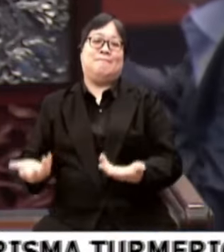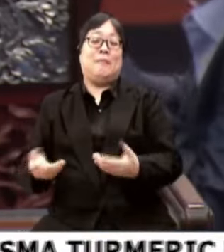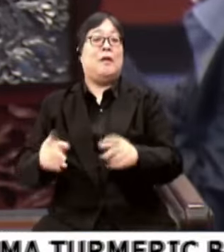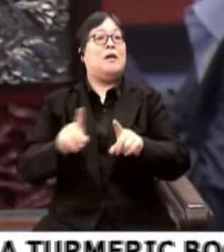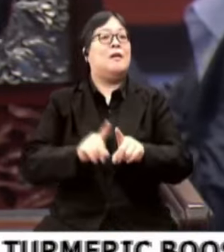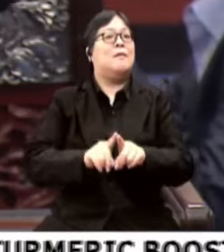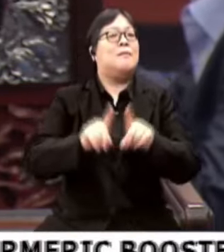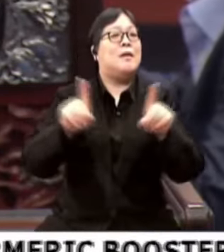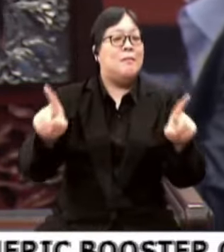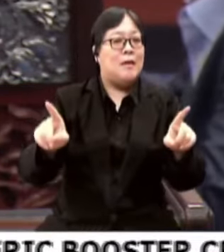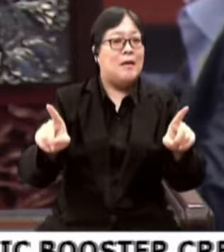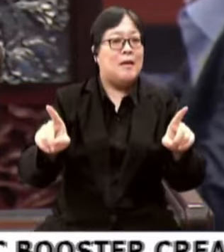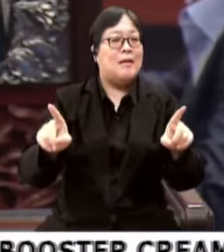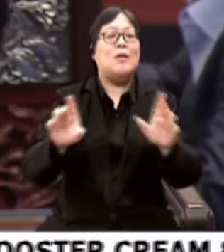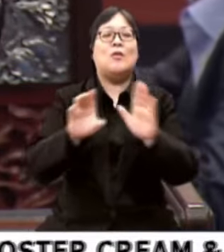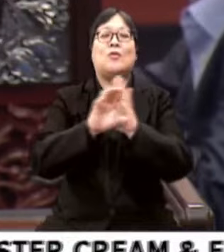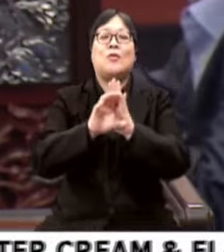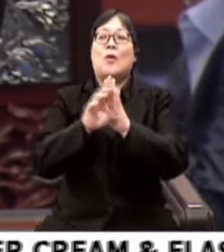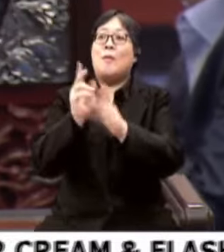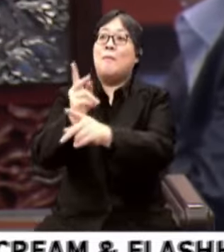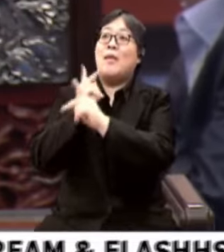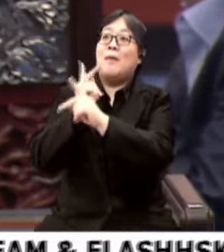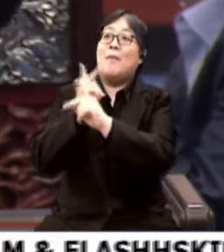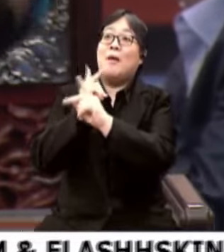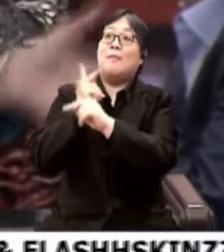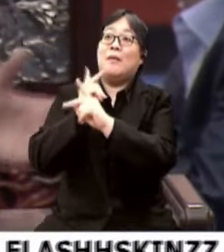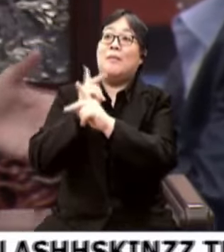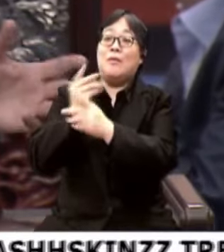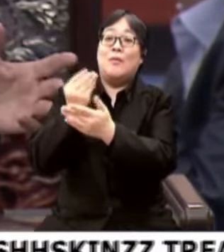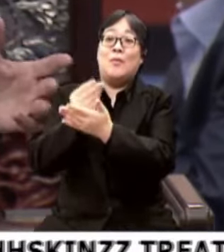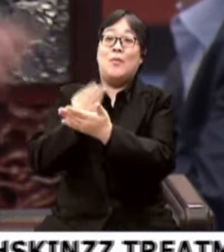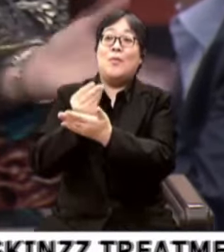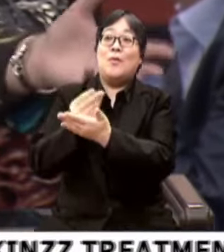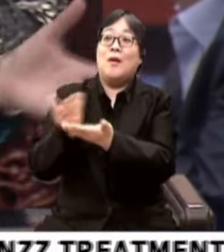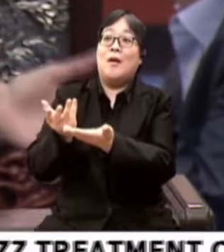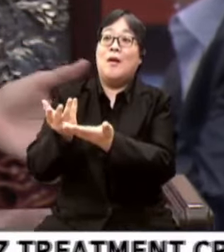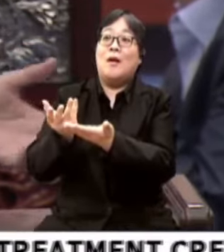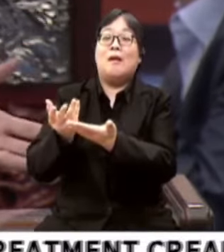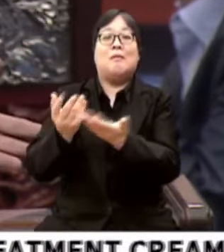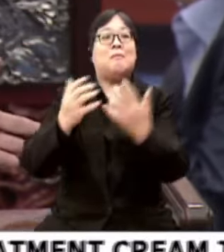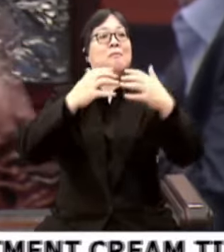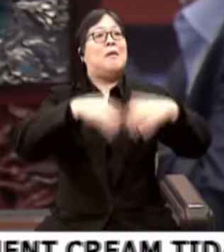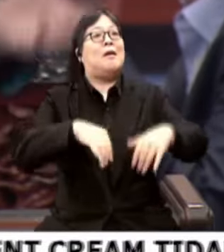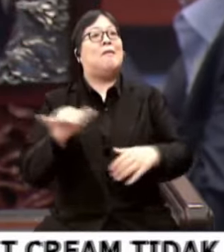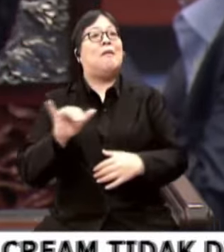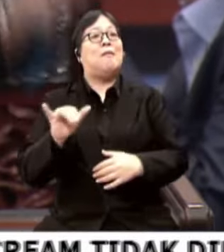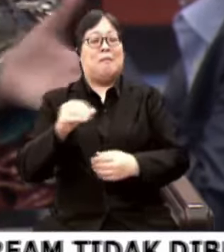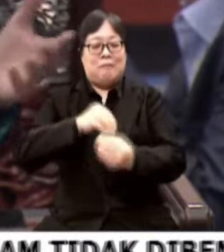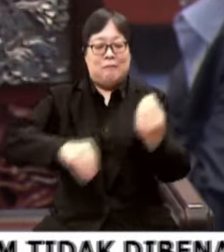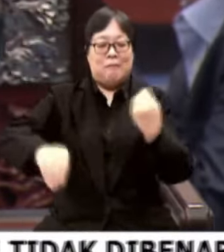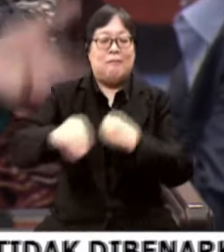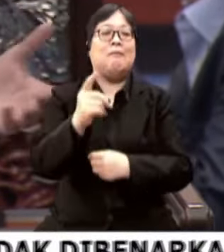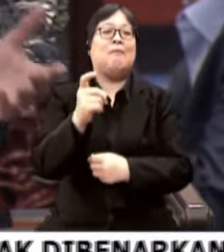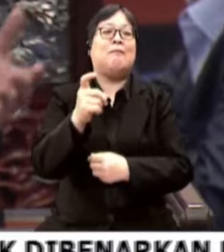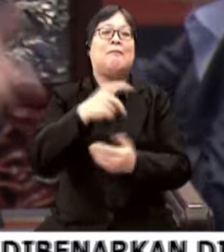yang sengaja mengambil pinjaman uang begitu banyak begitu juga di bengkrakkan 100